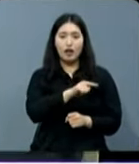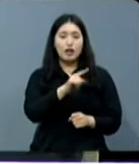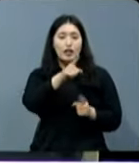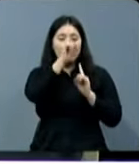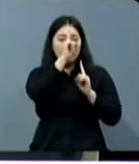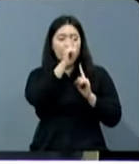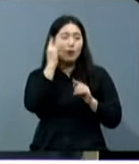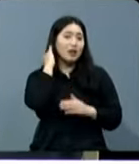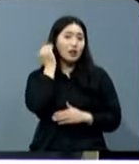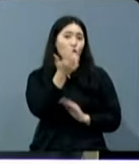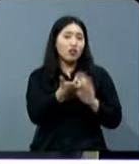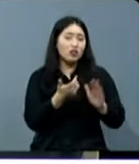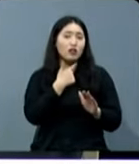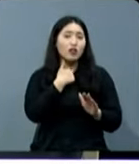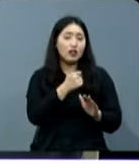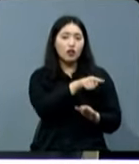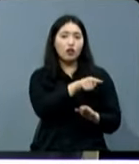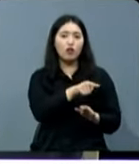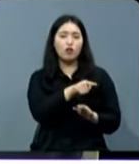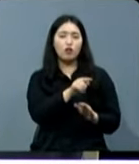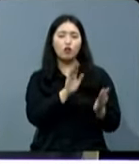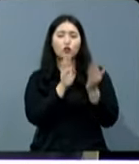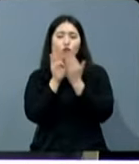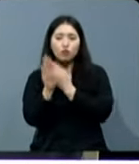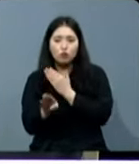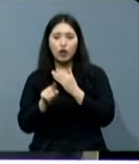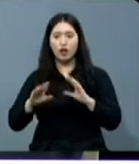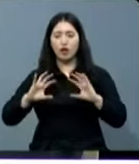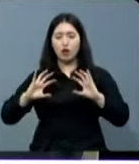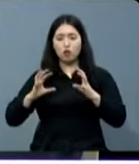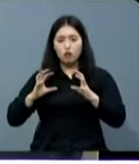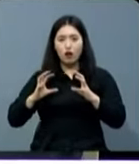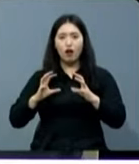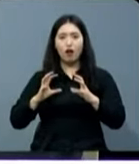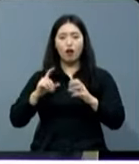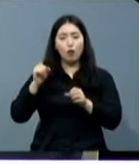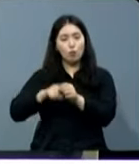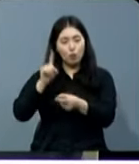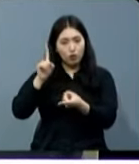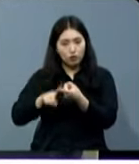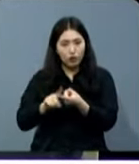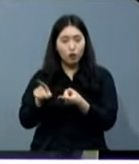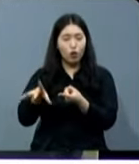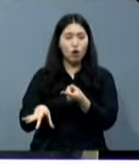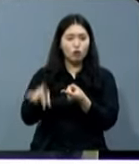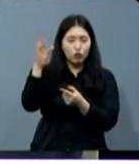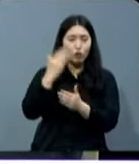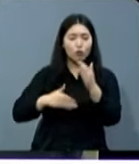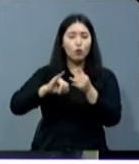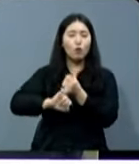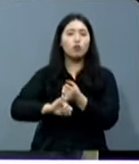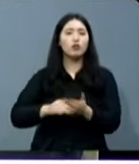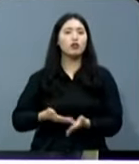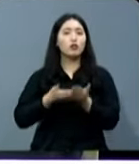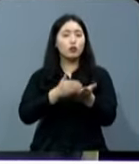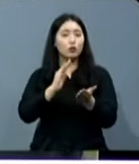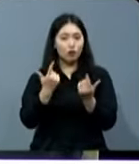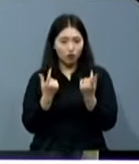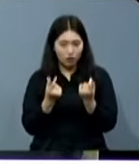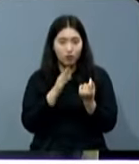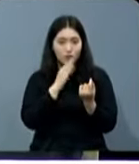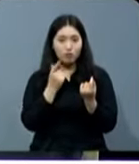그렇죠. 성장률과 어떤 이런 국가의 이 도달 목표에 대해서는 처음으로 공약이 제시된 것 같아요. 그렇죠. 맞습니까? 예,